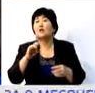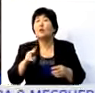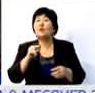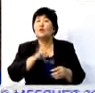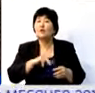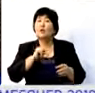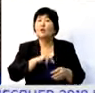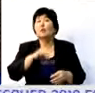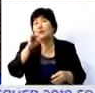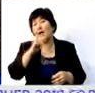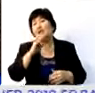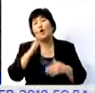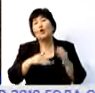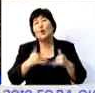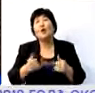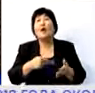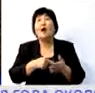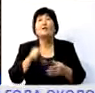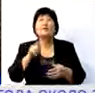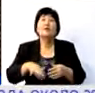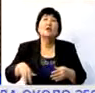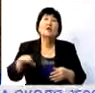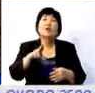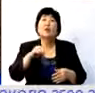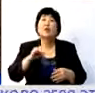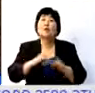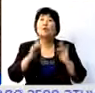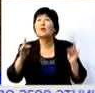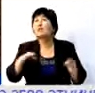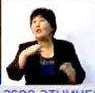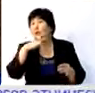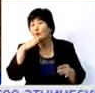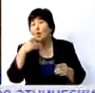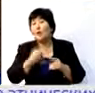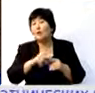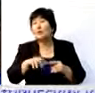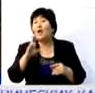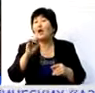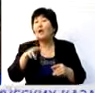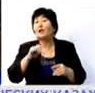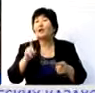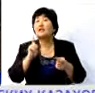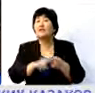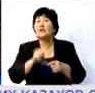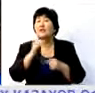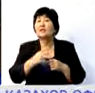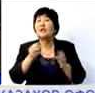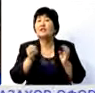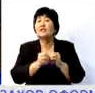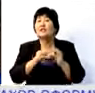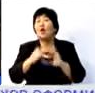работы «Кострой». Отметим, в этом районе понтонных мостов немало. Один из них на участке Карлан связывает с райцентром 10